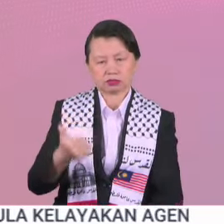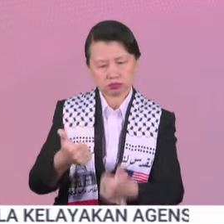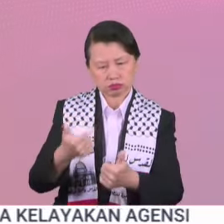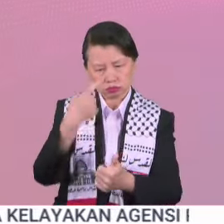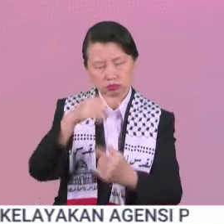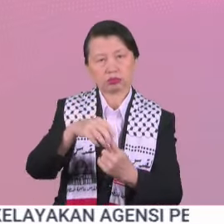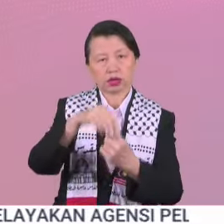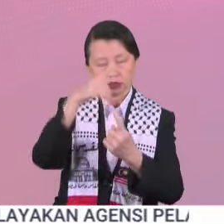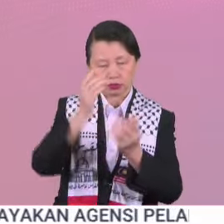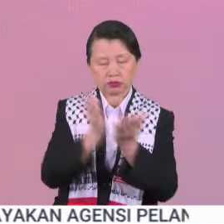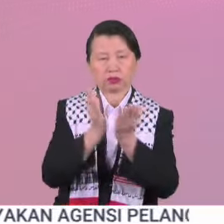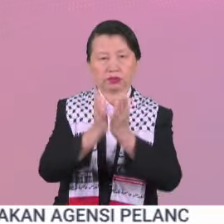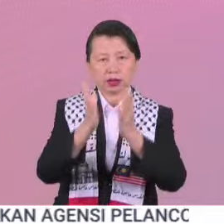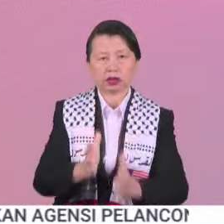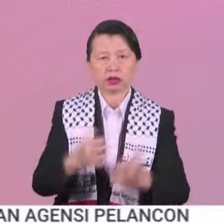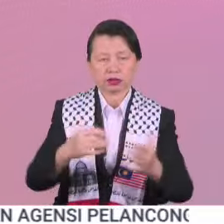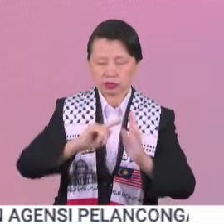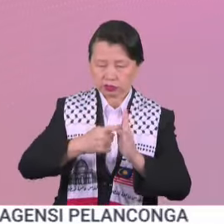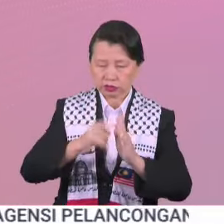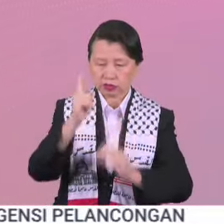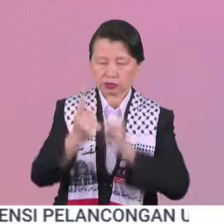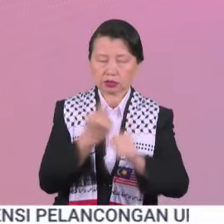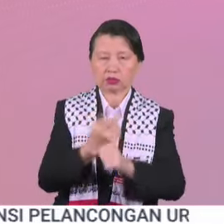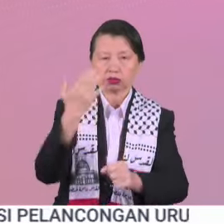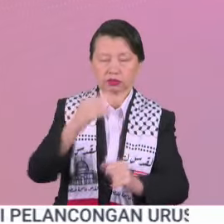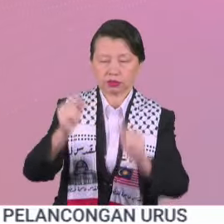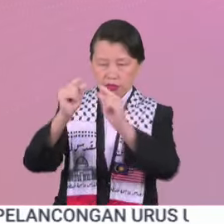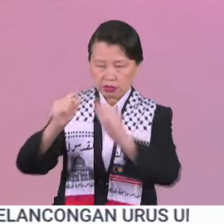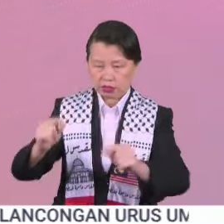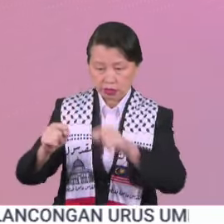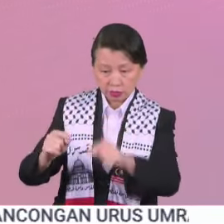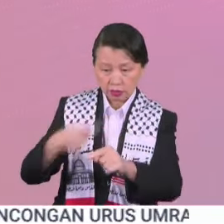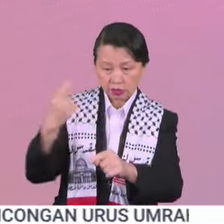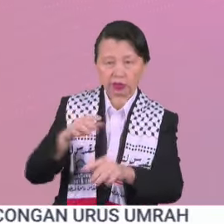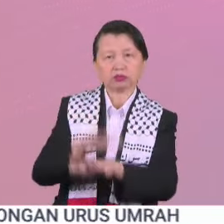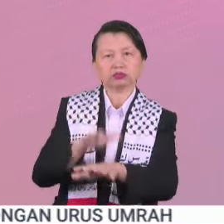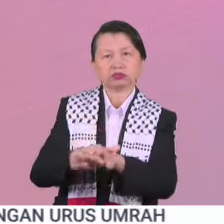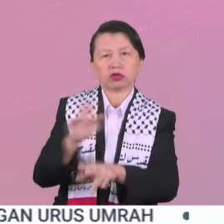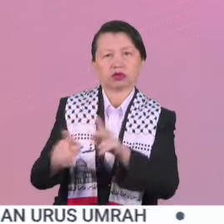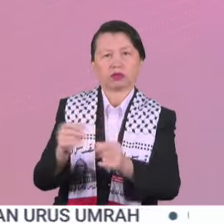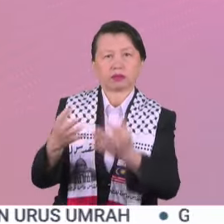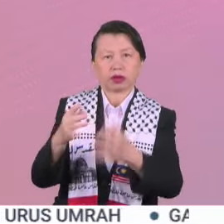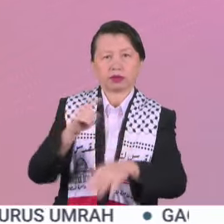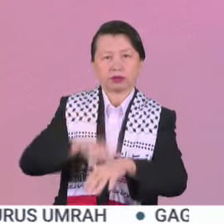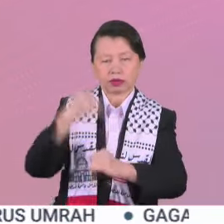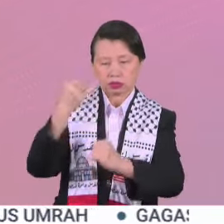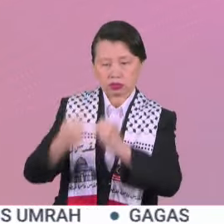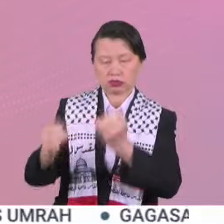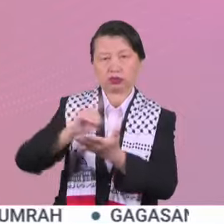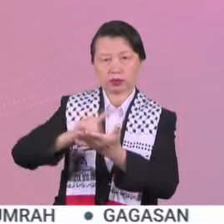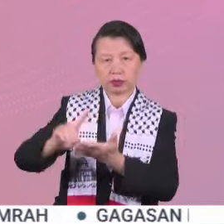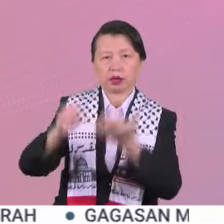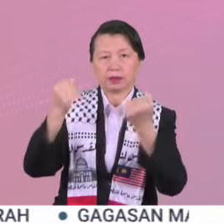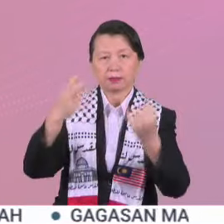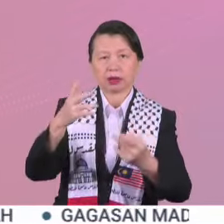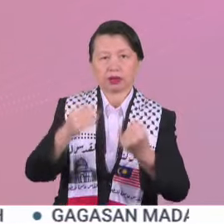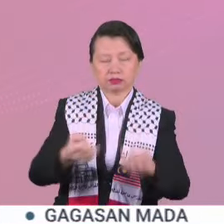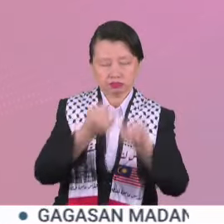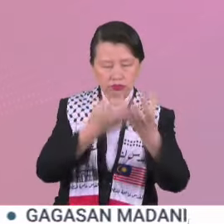pelajar mula beroperasi sejak setahun lalu galeri tersebut sentiasa meriah terutama pada hujung minggu tik